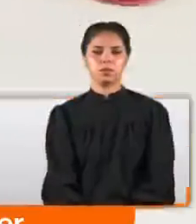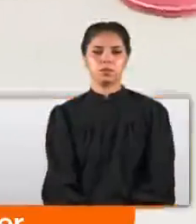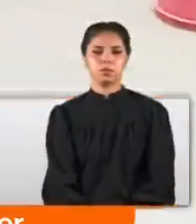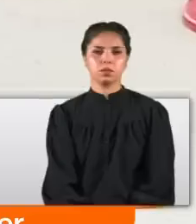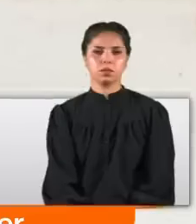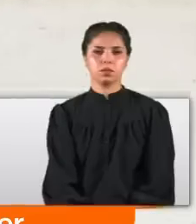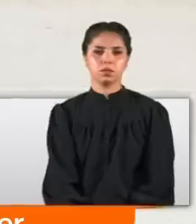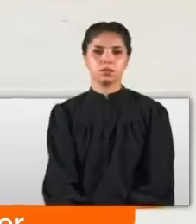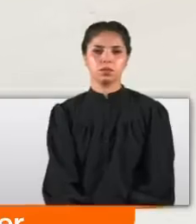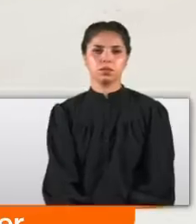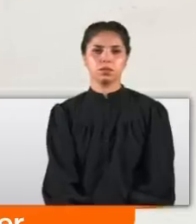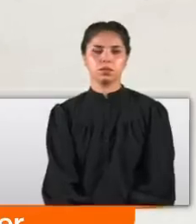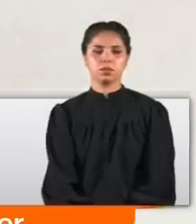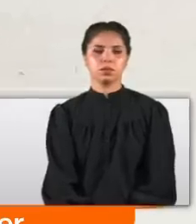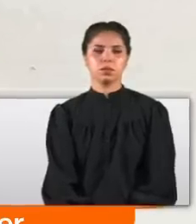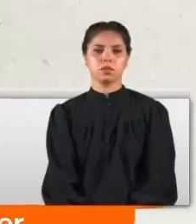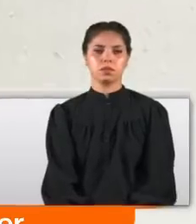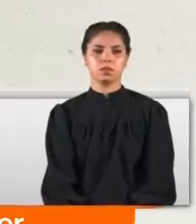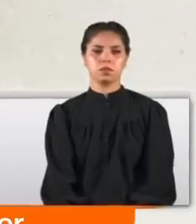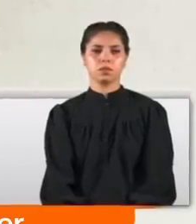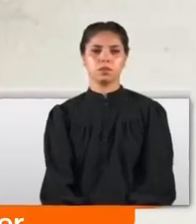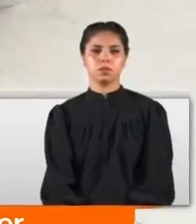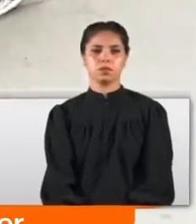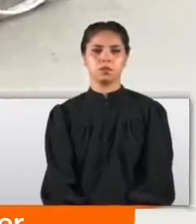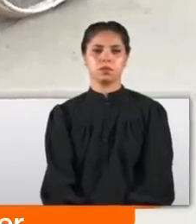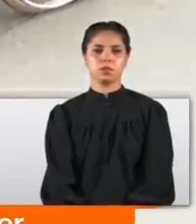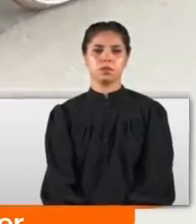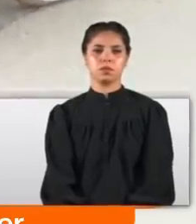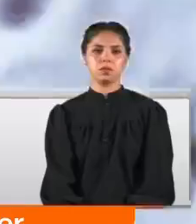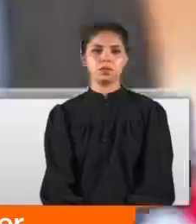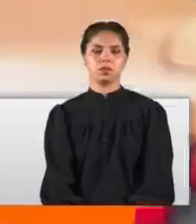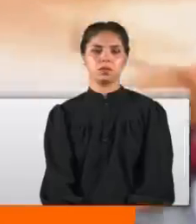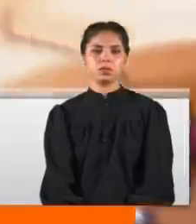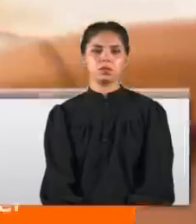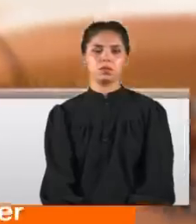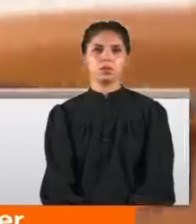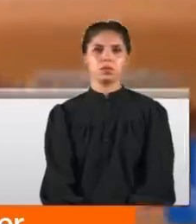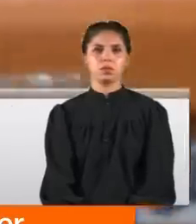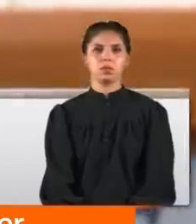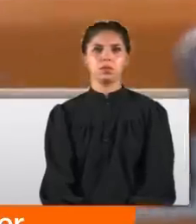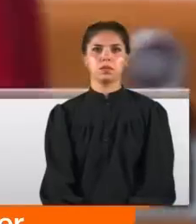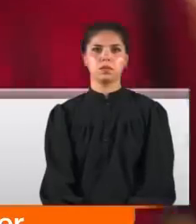Abi sadece 7 kule lanserine gidiyoruz. Halimi görmüyor musun ya? Ya usta baksana ya.